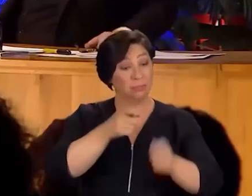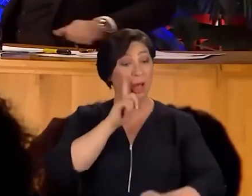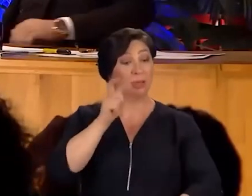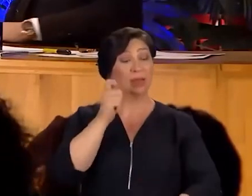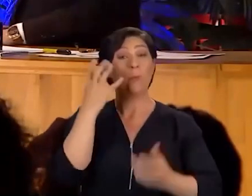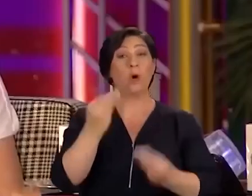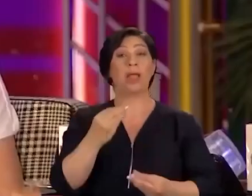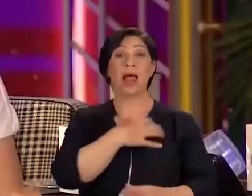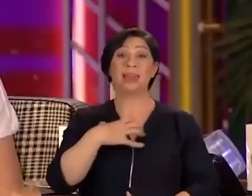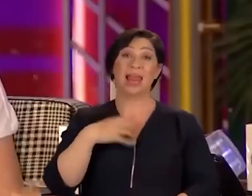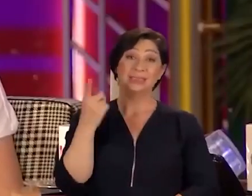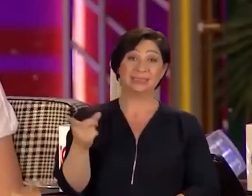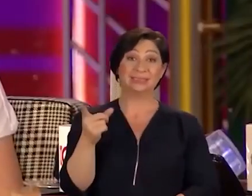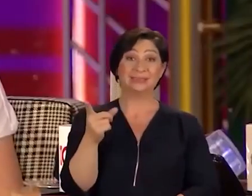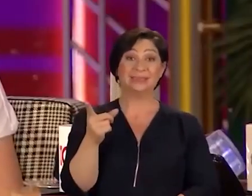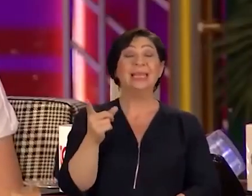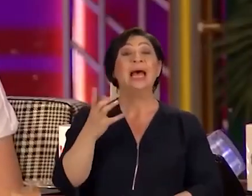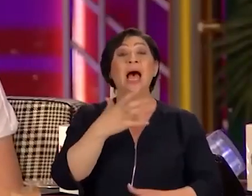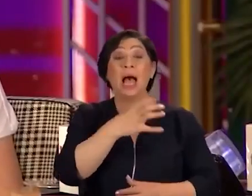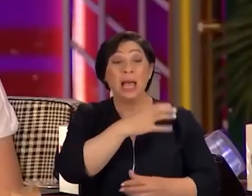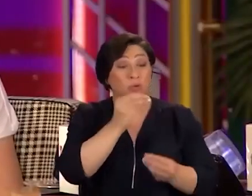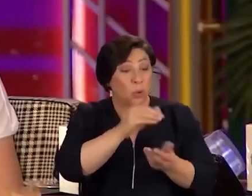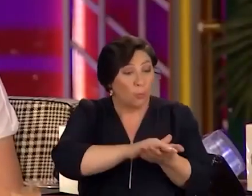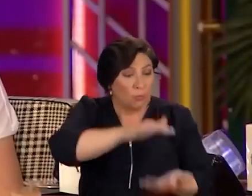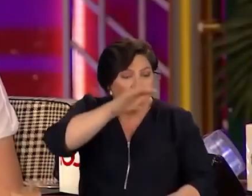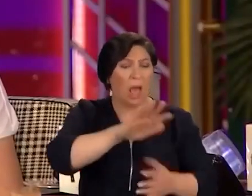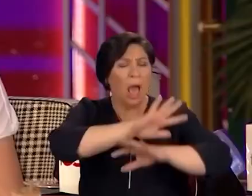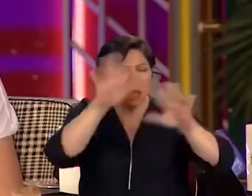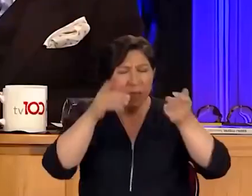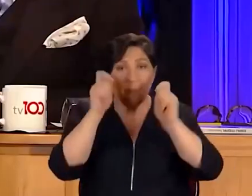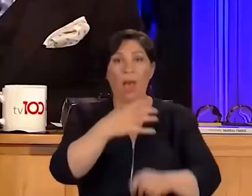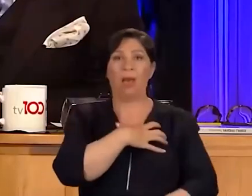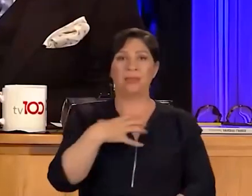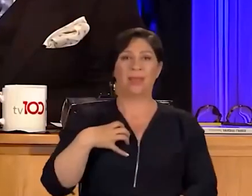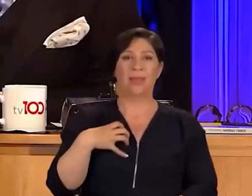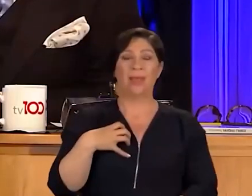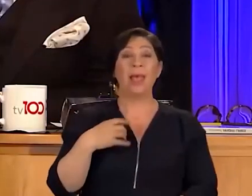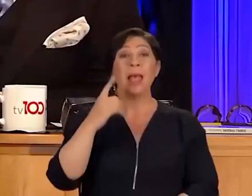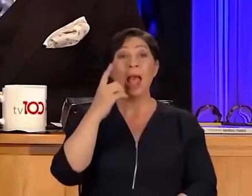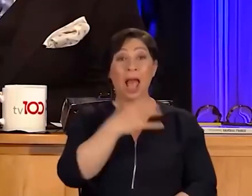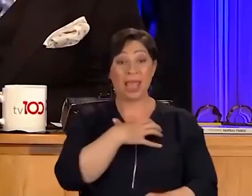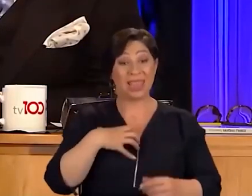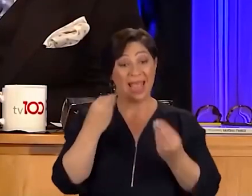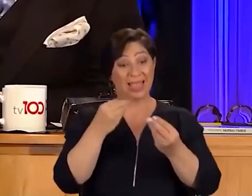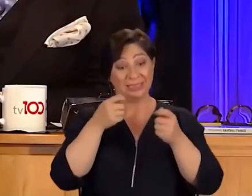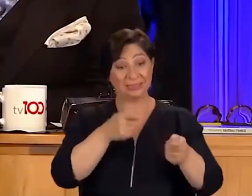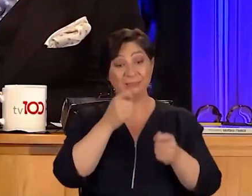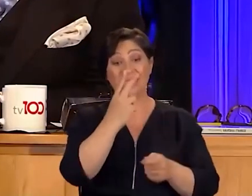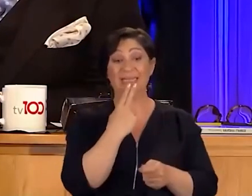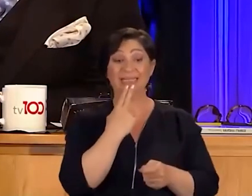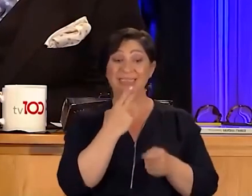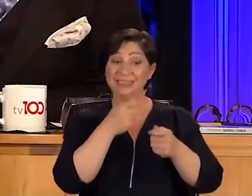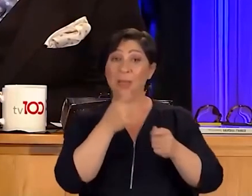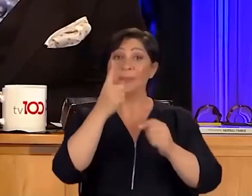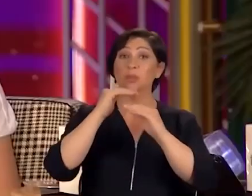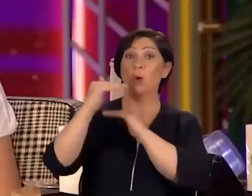Nazım Hikmet ne diyor? Evet. Yani çocukları büyüten, her şeyi yapan annelerdir. Tabii ki. Bir anneyi yetiştirirsin, bir kadını yetiştirirsin, bir